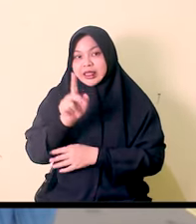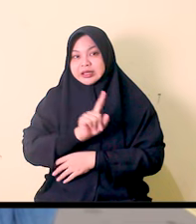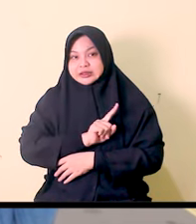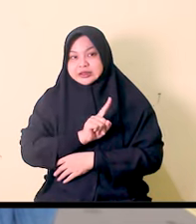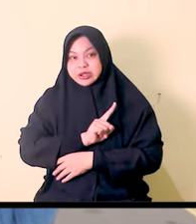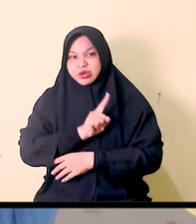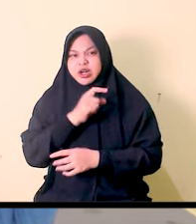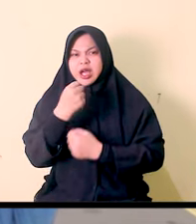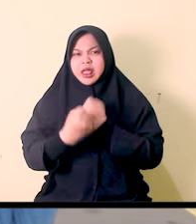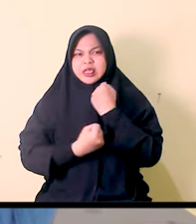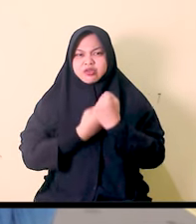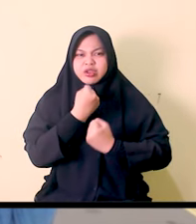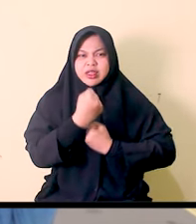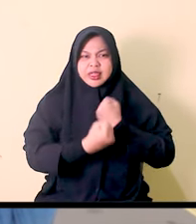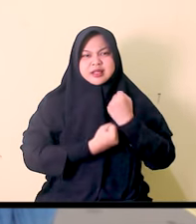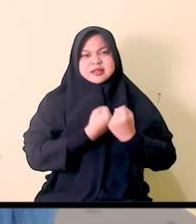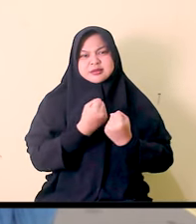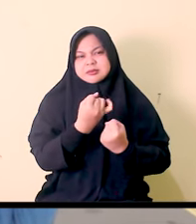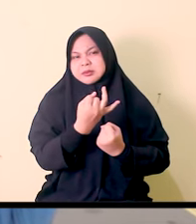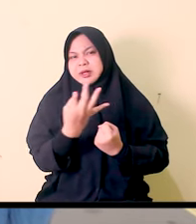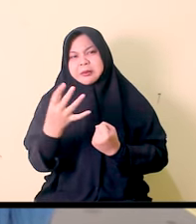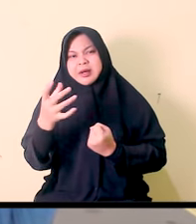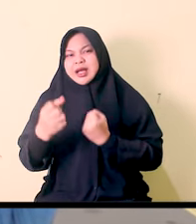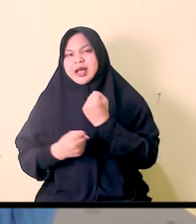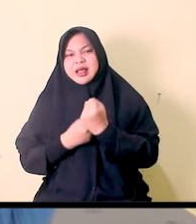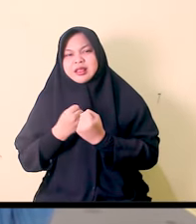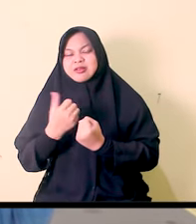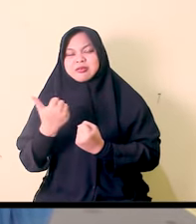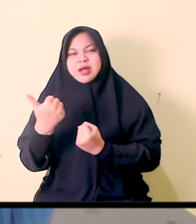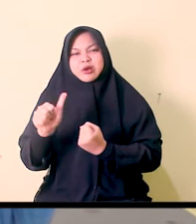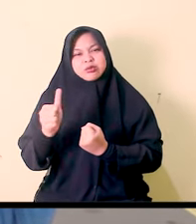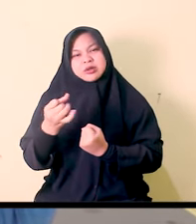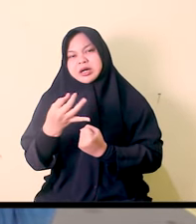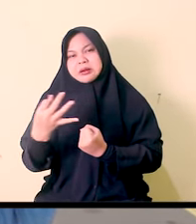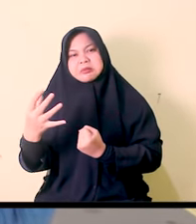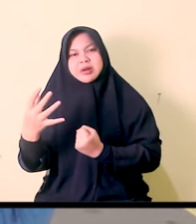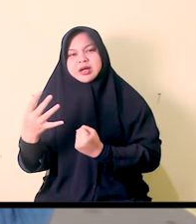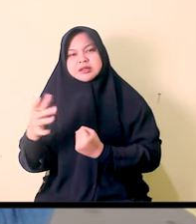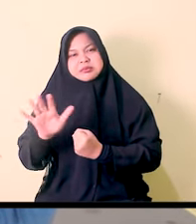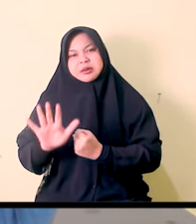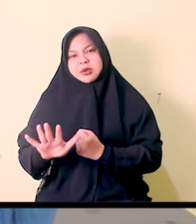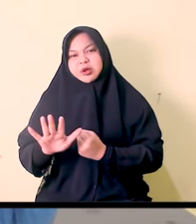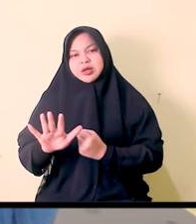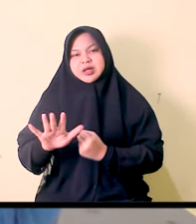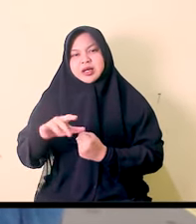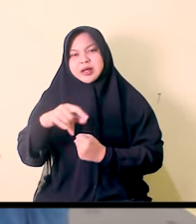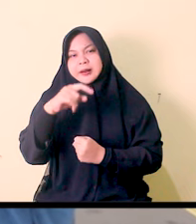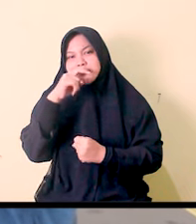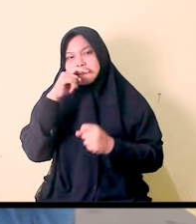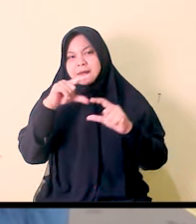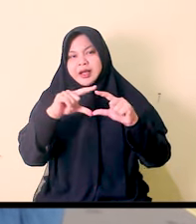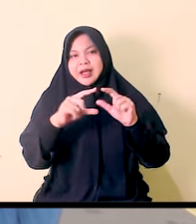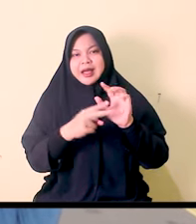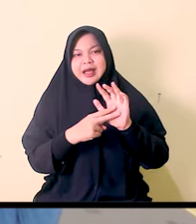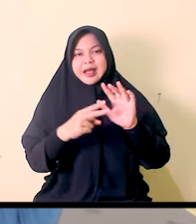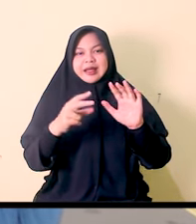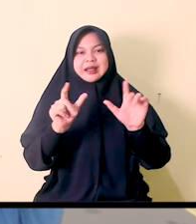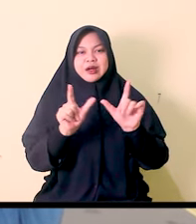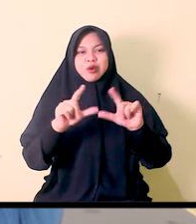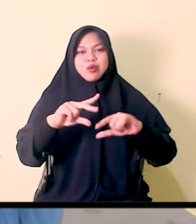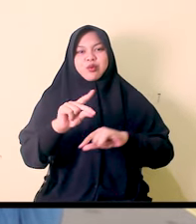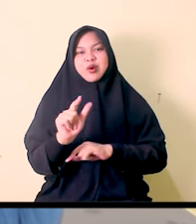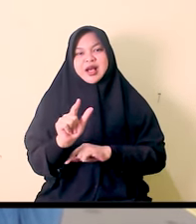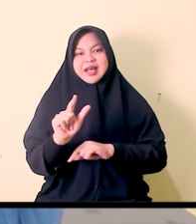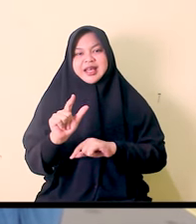Mas Mas Anwar sanai Oh Sanusi ya bukan sanusa Sanusi yang aktif di desa